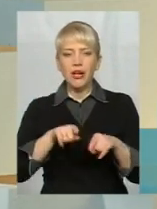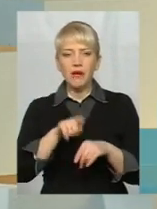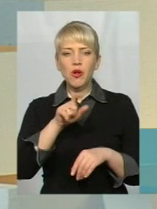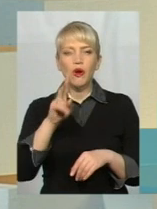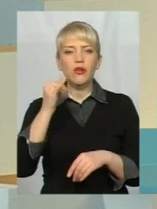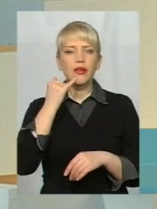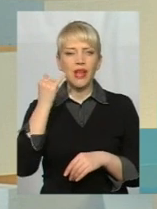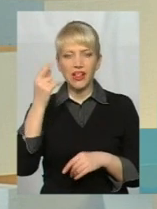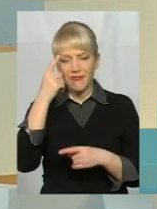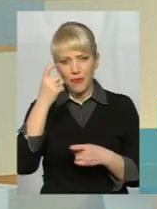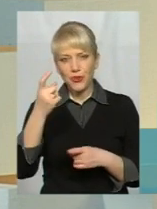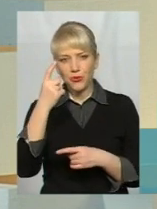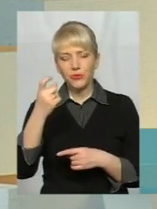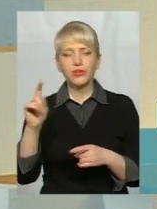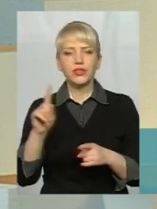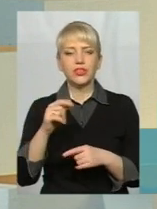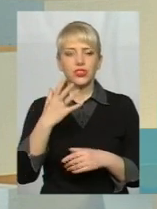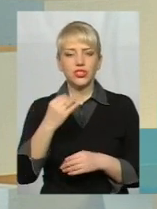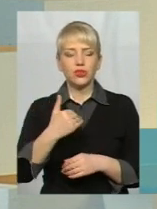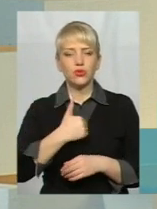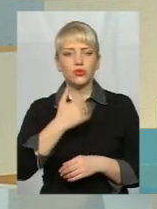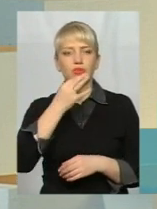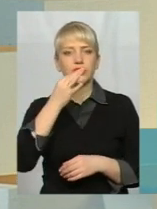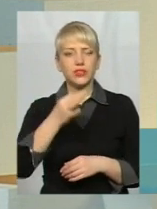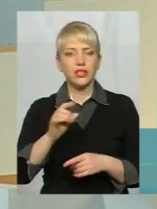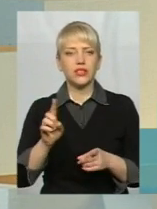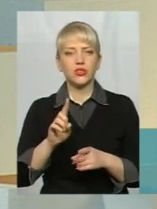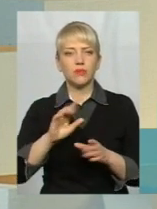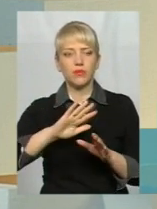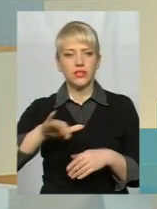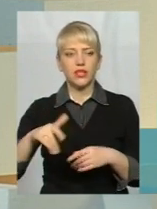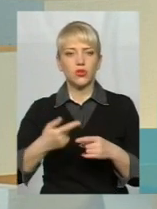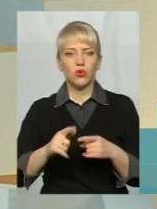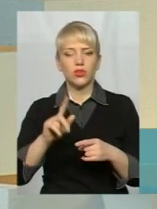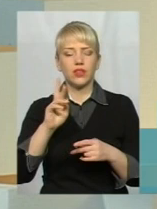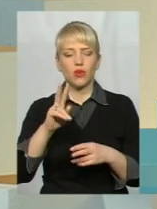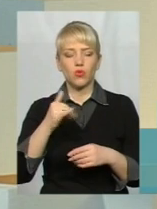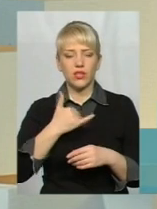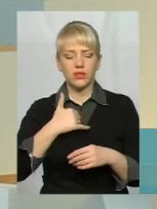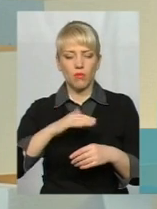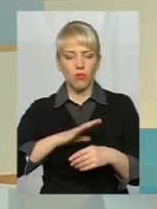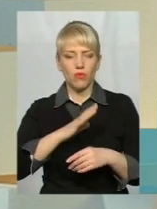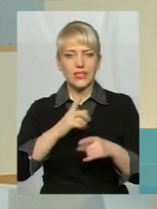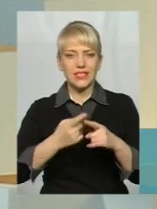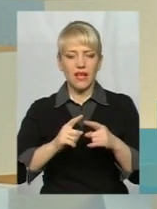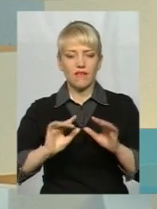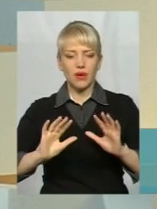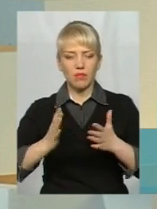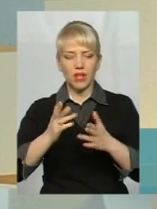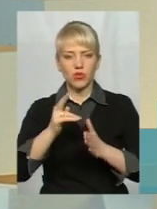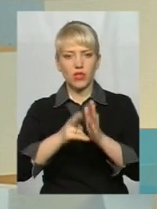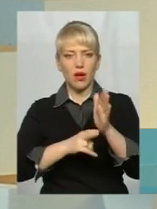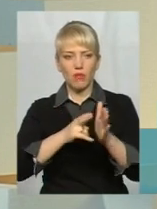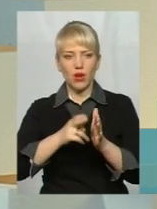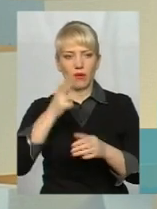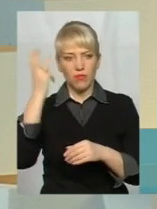такі випадки. І я хочу ще сказати, що після того, як був у нас цей випадок, на потязі Хмельницький відділ поліції